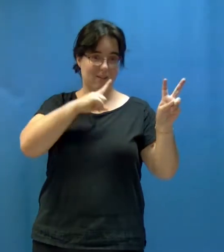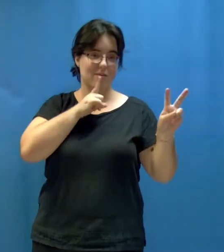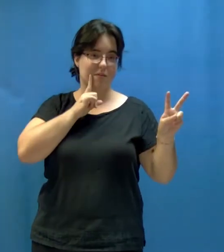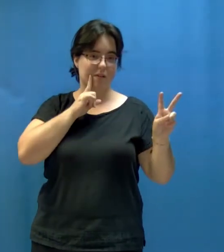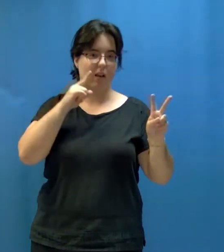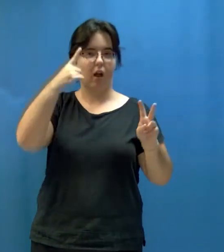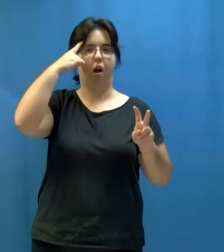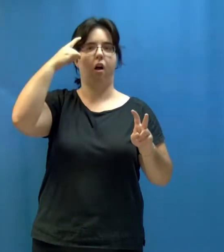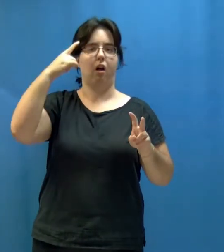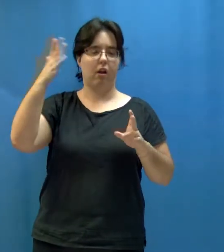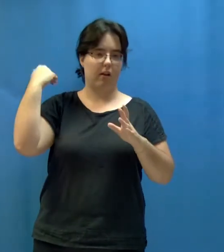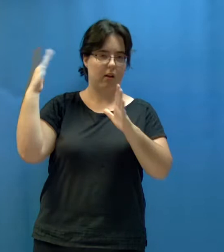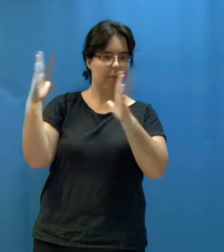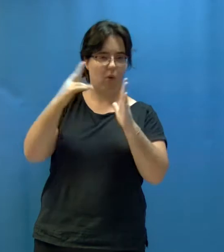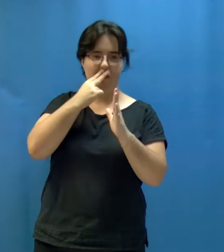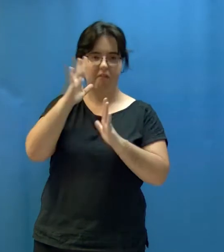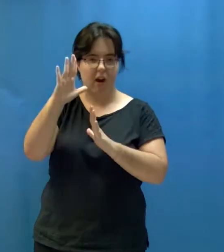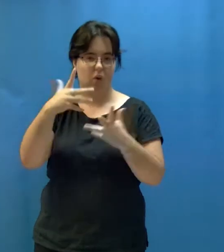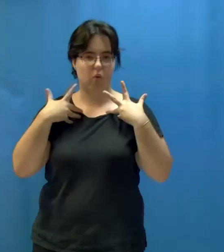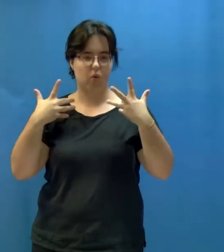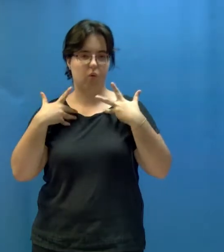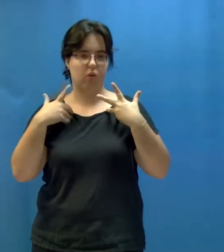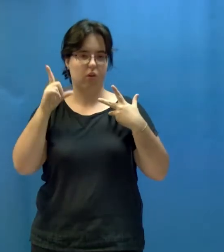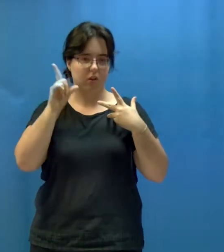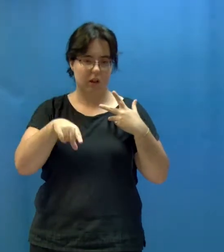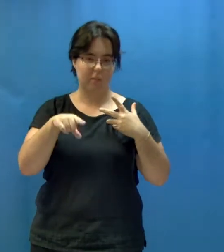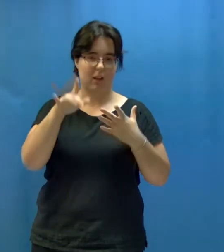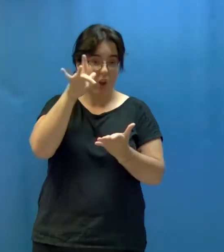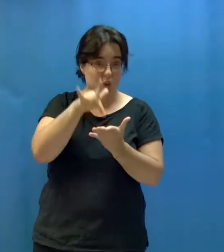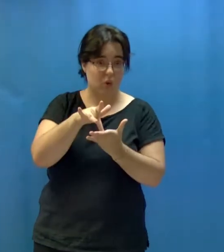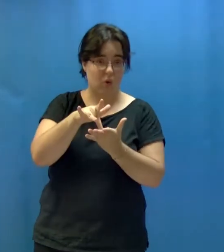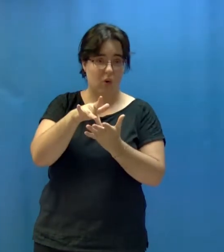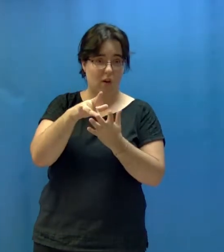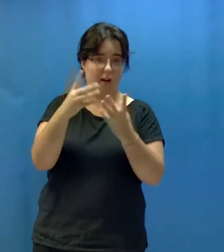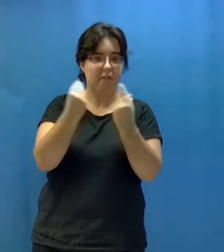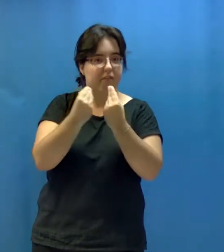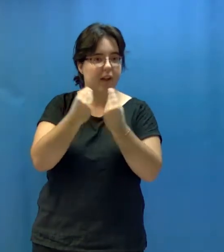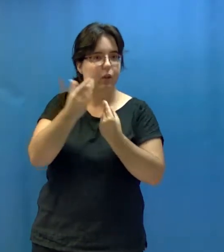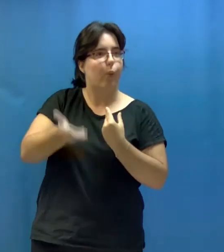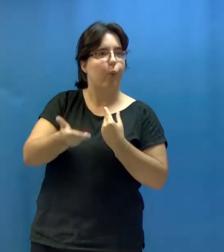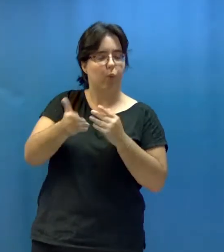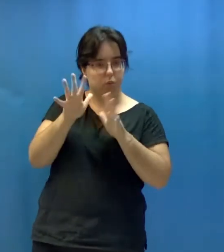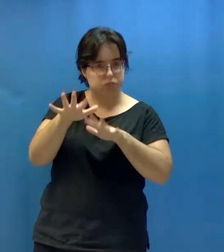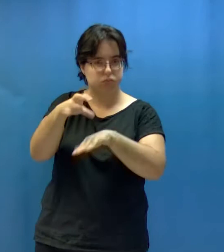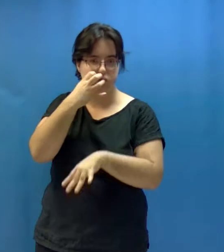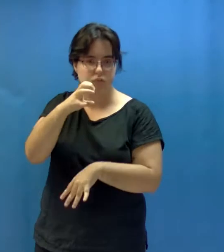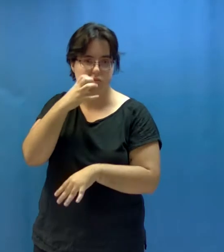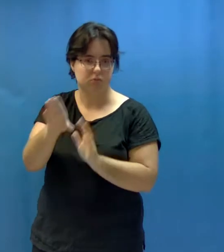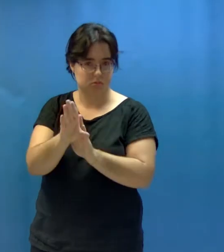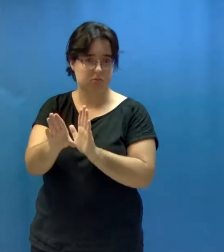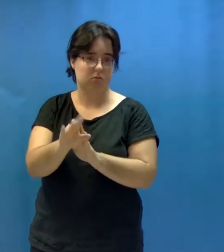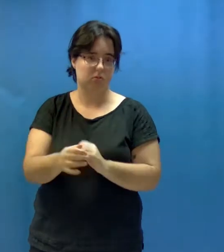els recorda que insistentment en aquest espai és lloc de concentració els dies assenyalats dels elements d'ultradreta i feixistes que encara queden a la nostra